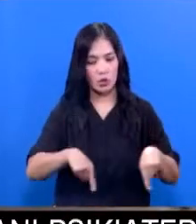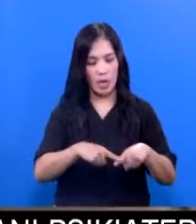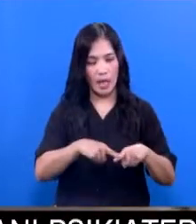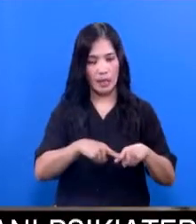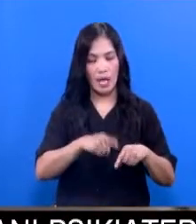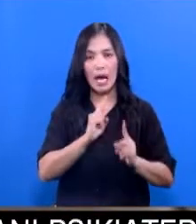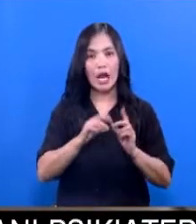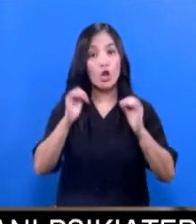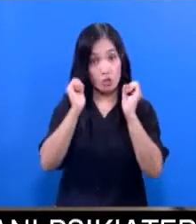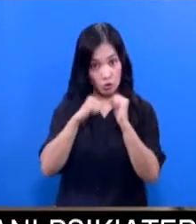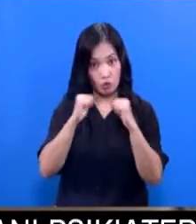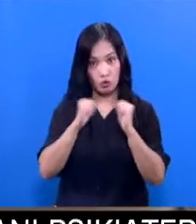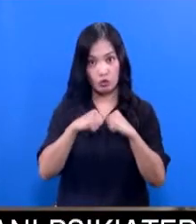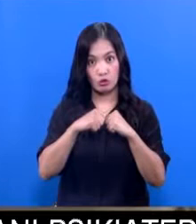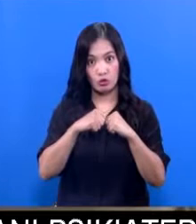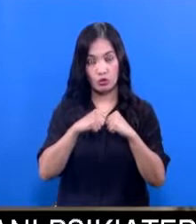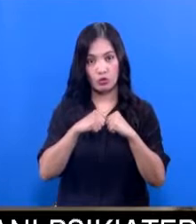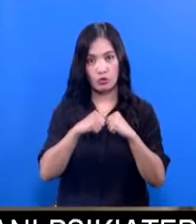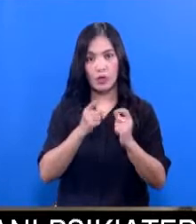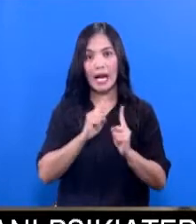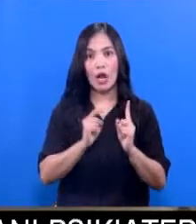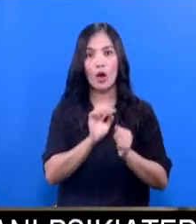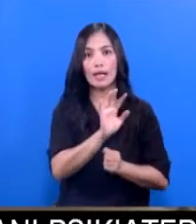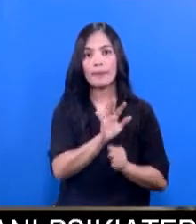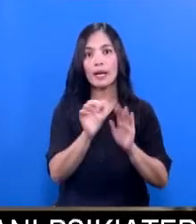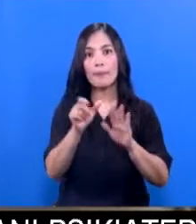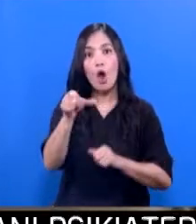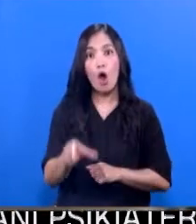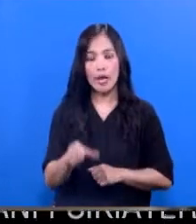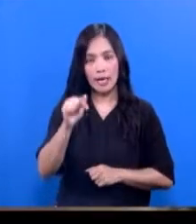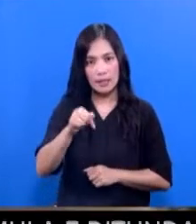beliau setuju 56 orang ASN,